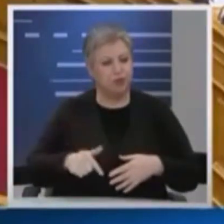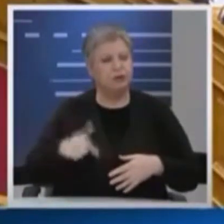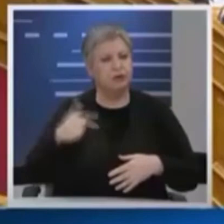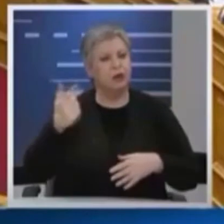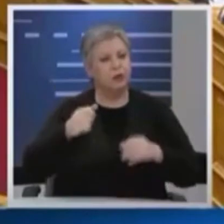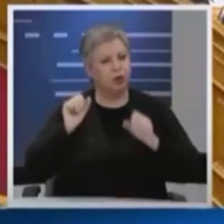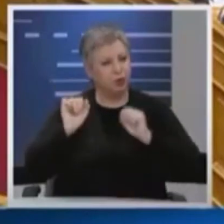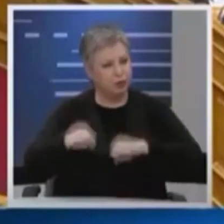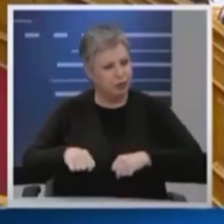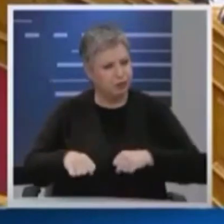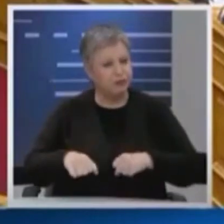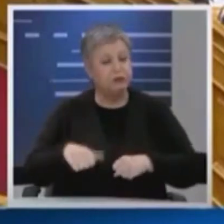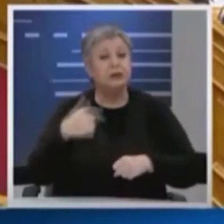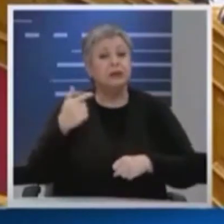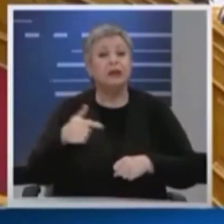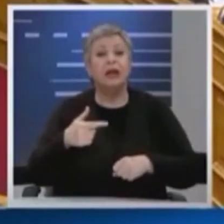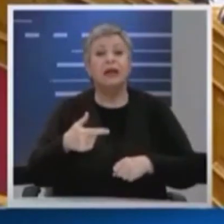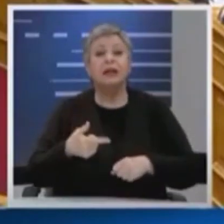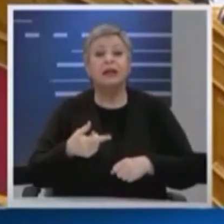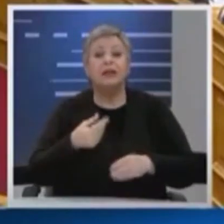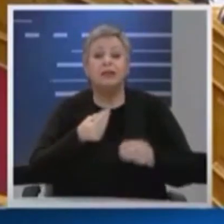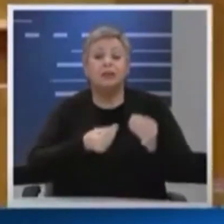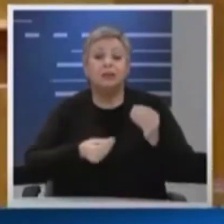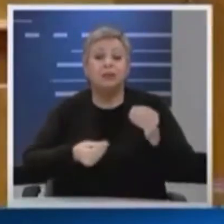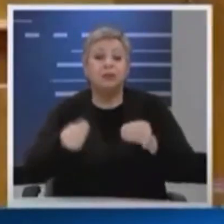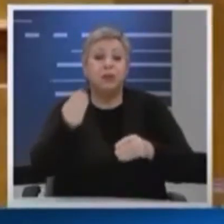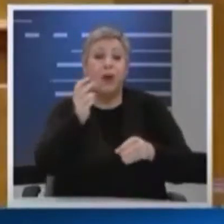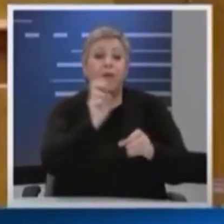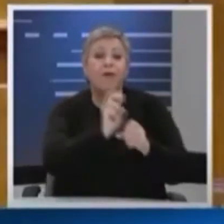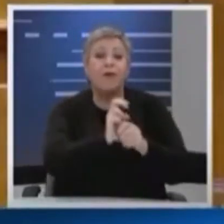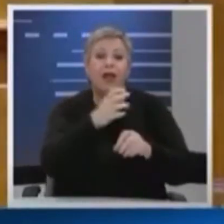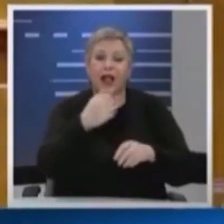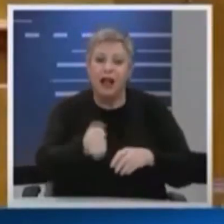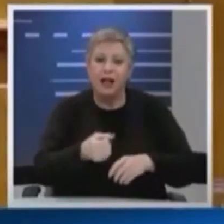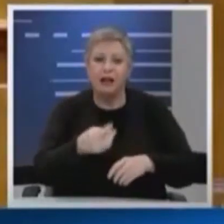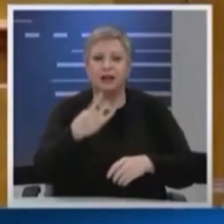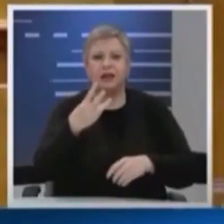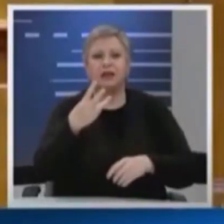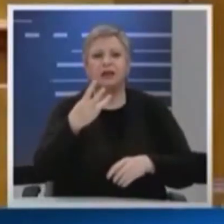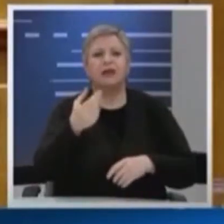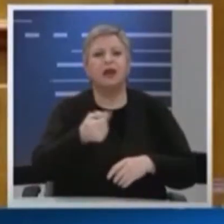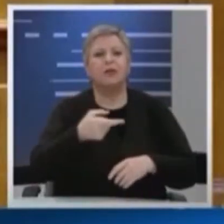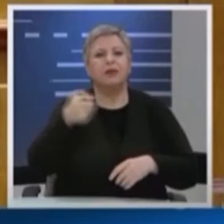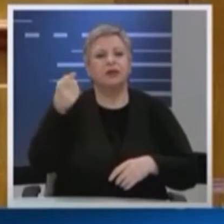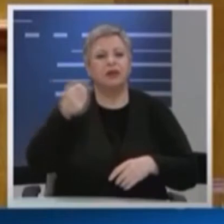δούμε στατικά το 3,5% του πλεονάσματος, ασφαλώς συνιστά